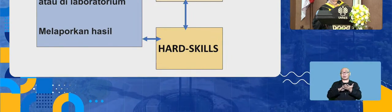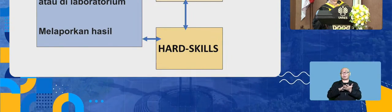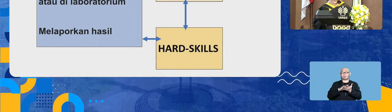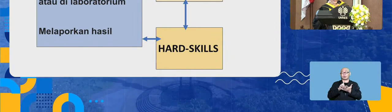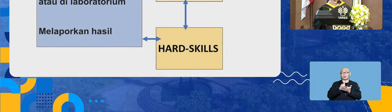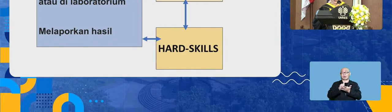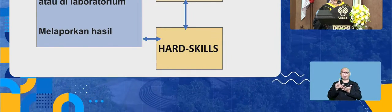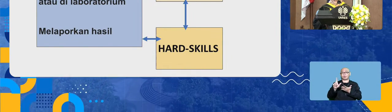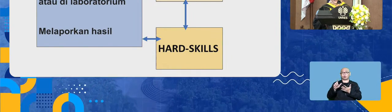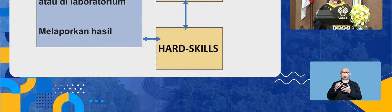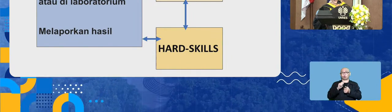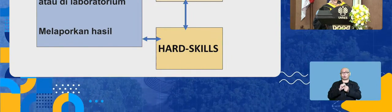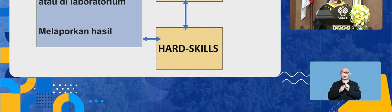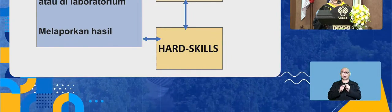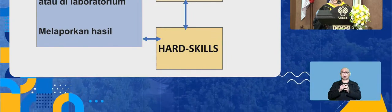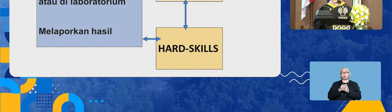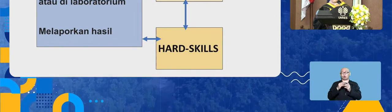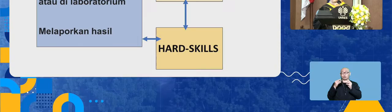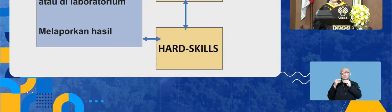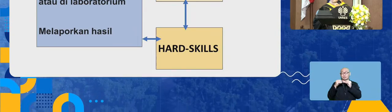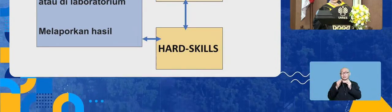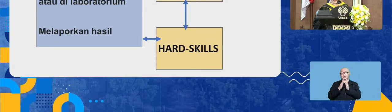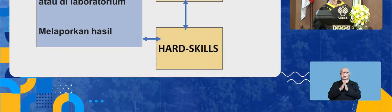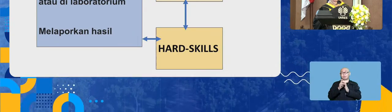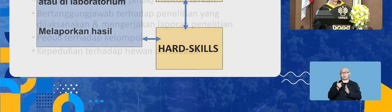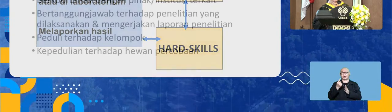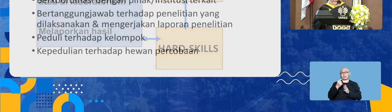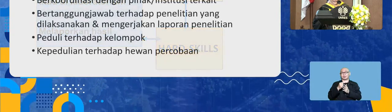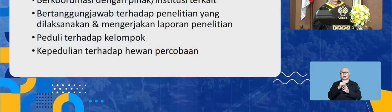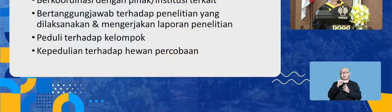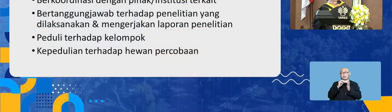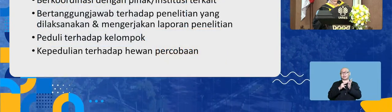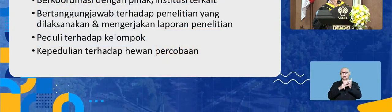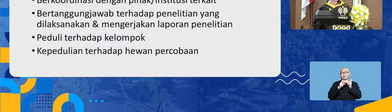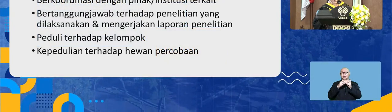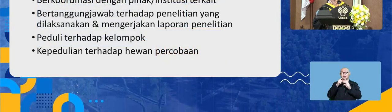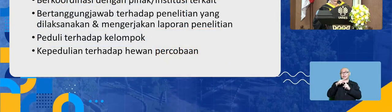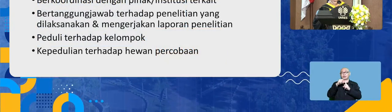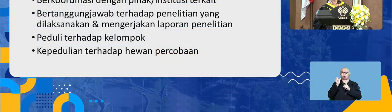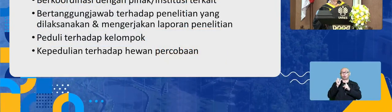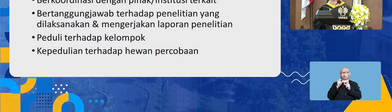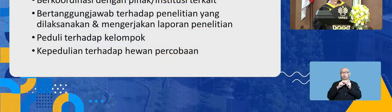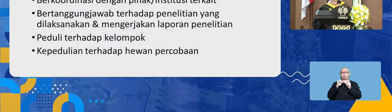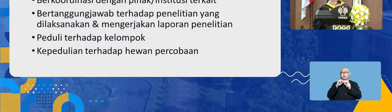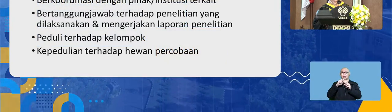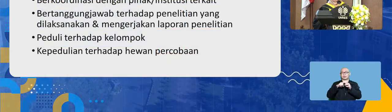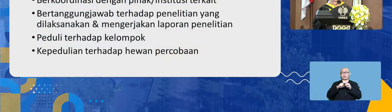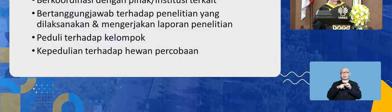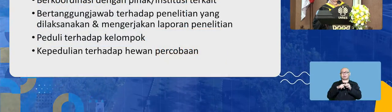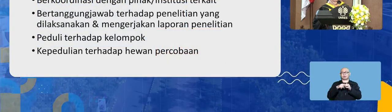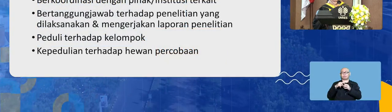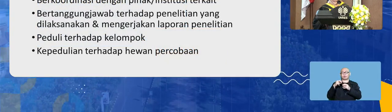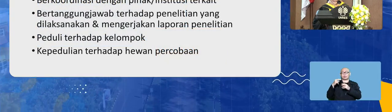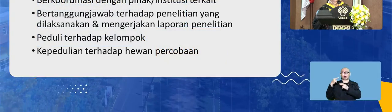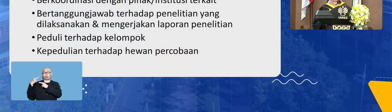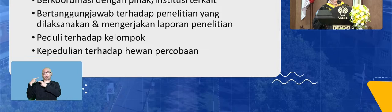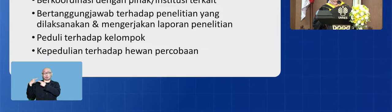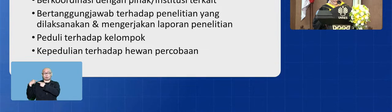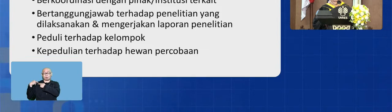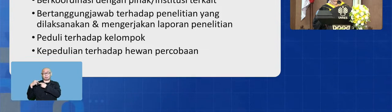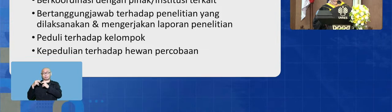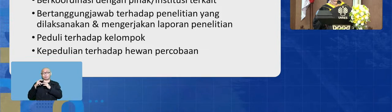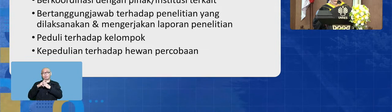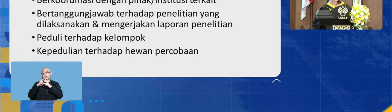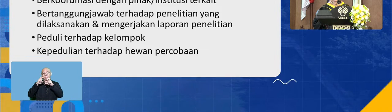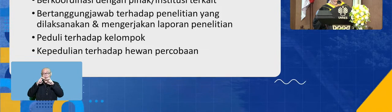tugas, berkoordinasi dengan pihak atau institusi yang terkait, dan bertanggung jawab terhadap penelitian yang